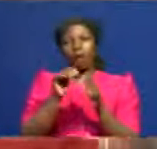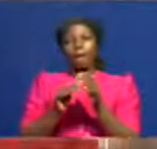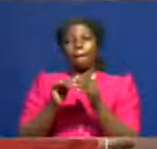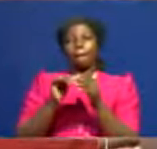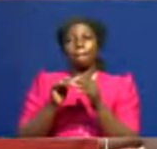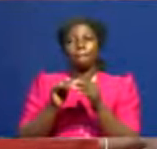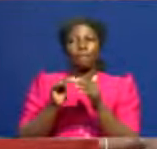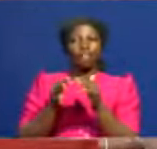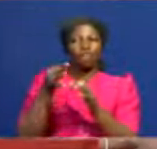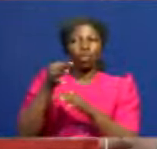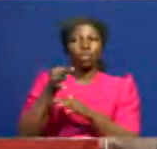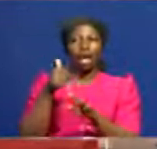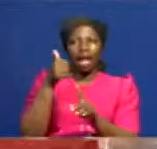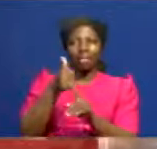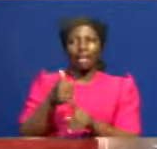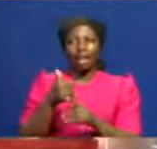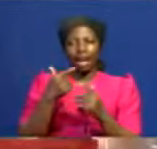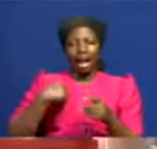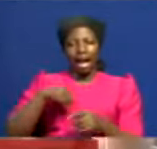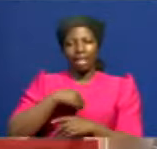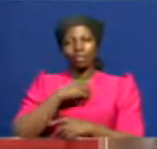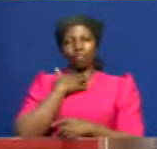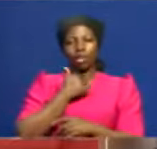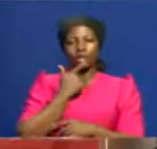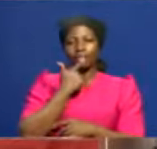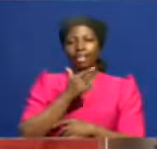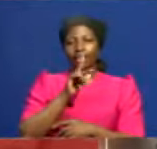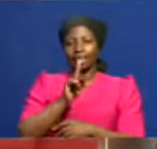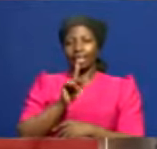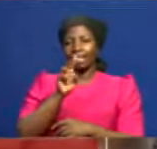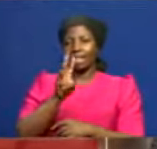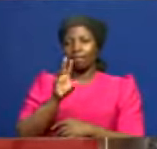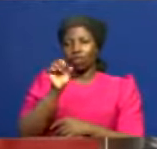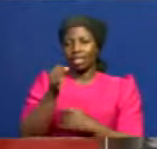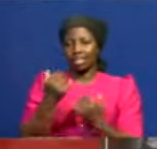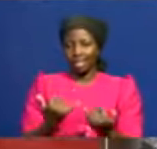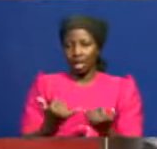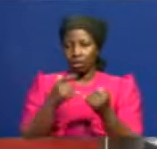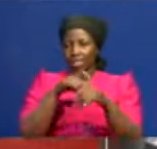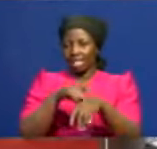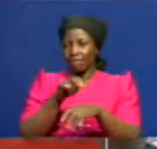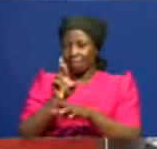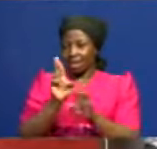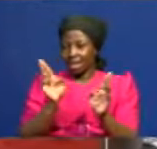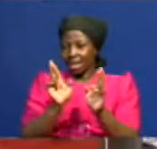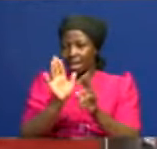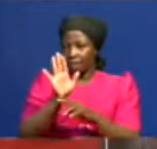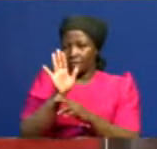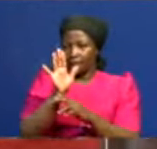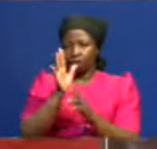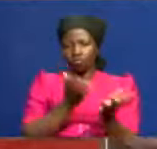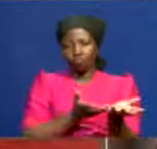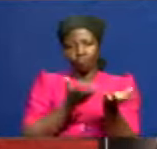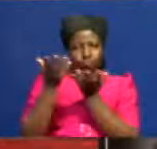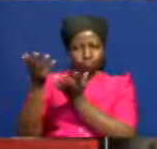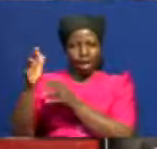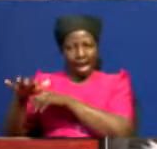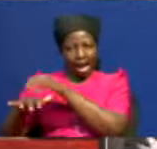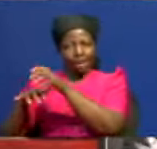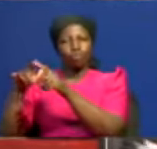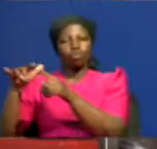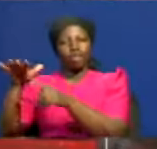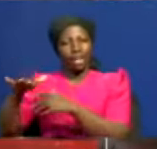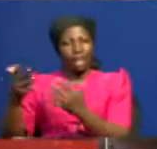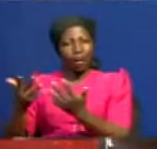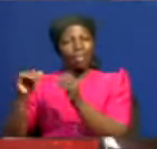ya kwamba ni wakati wao sasa wachukue wanyama, wapeleke wanyama kwenye wako na faida. Kwa sababu hao wanyama